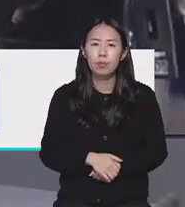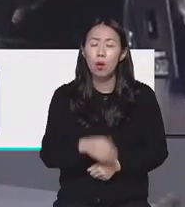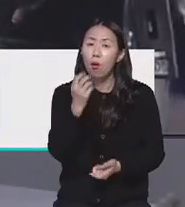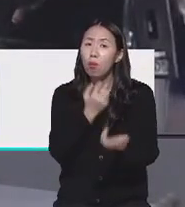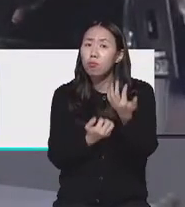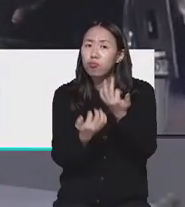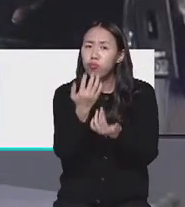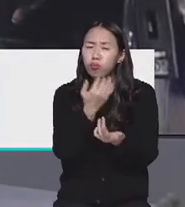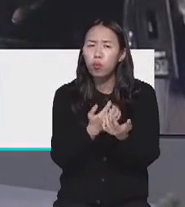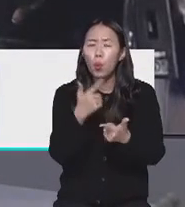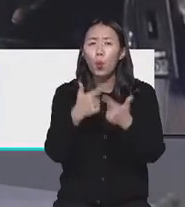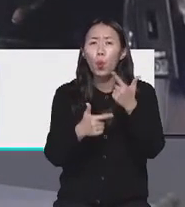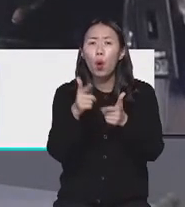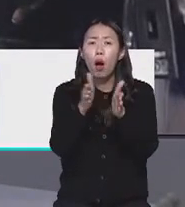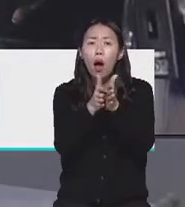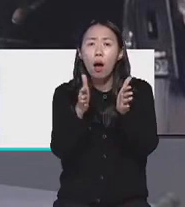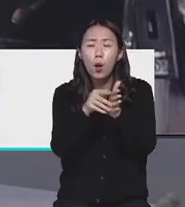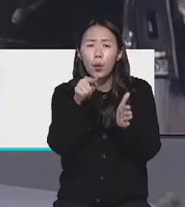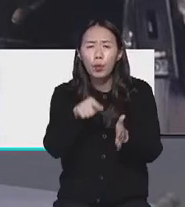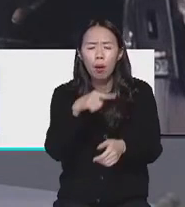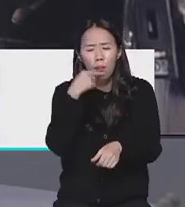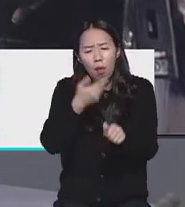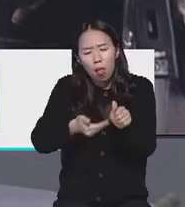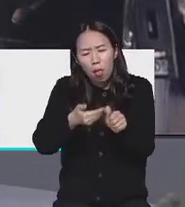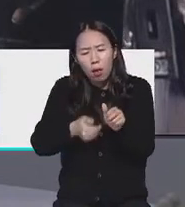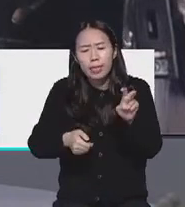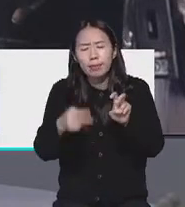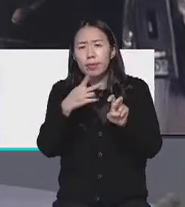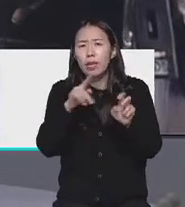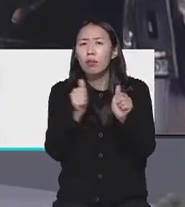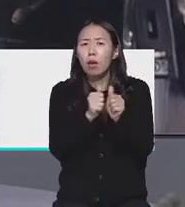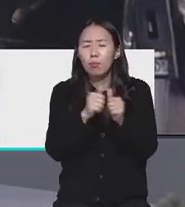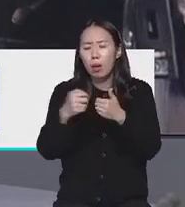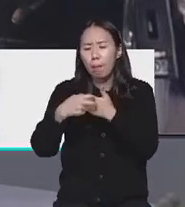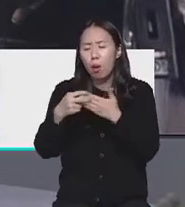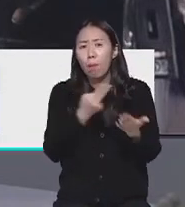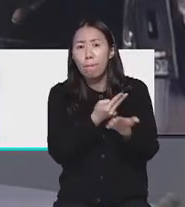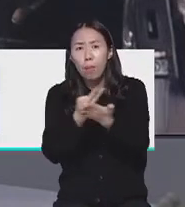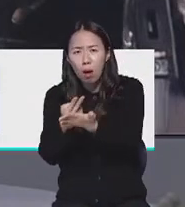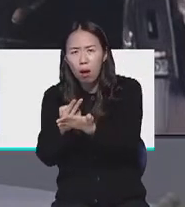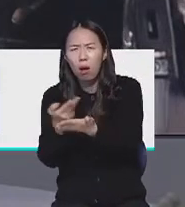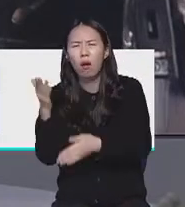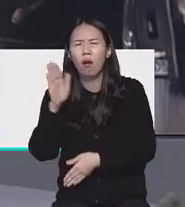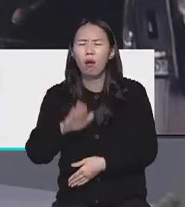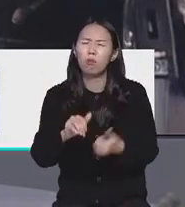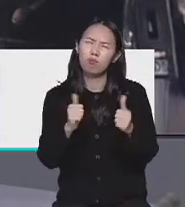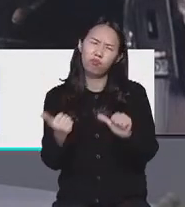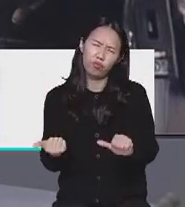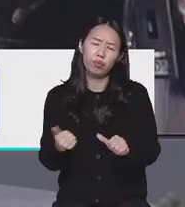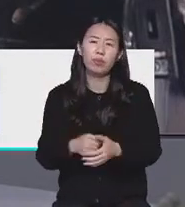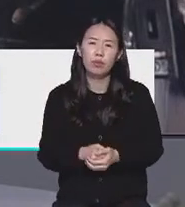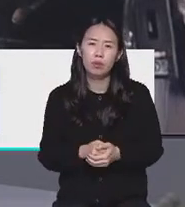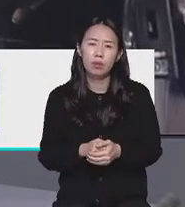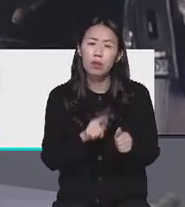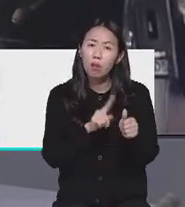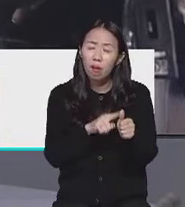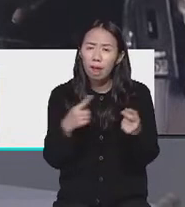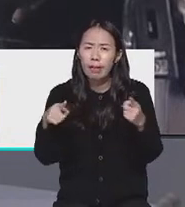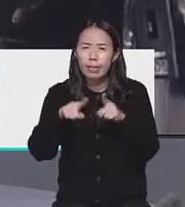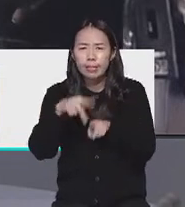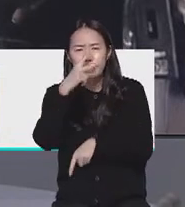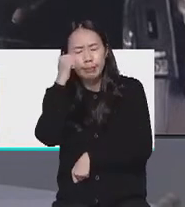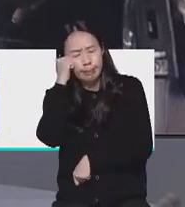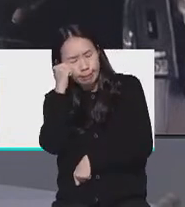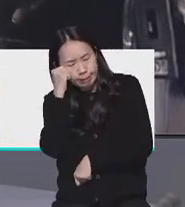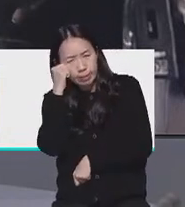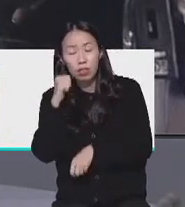불이 난 목포의 한 아파트에서 피를 흘린 20대 남성이 병원으로 옮겨졌지만 끝내 숨졌습니다. 이 남성과 함께 숙소